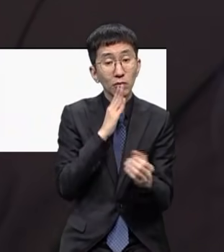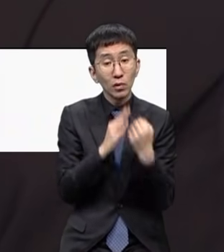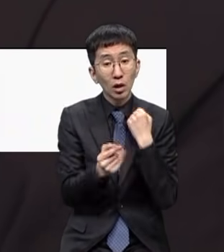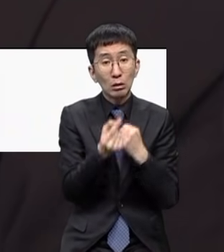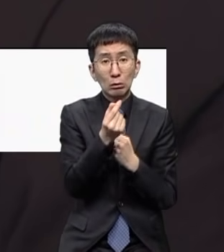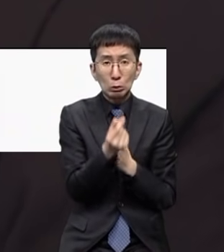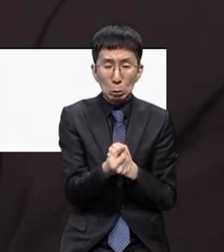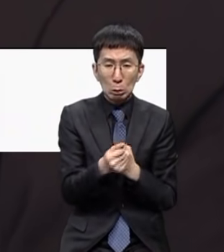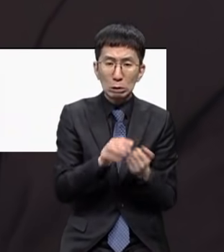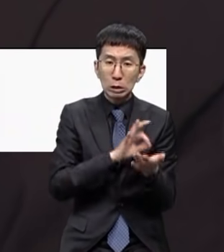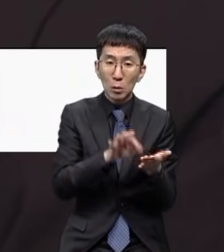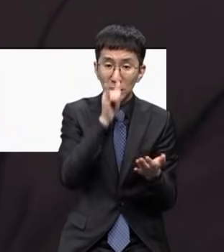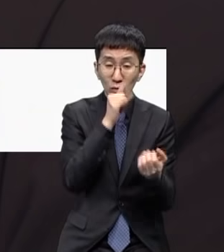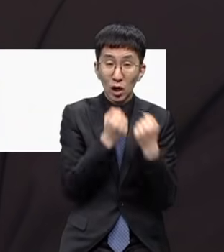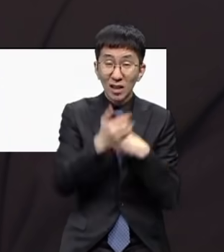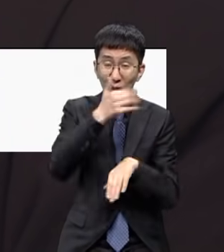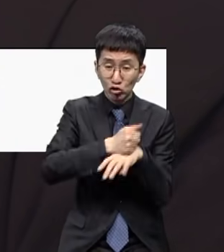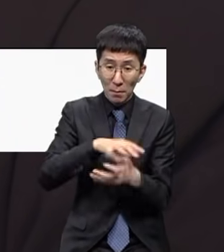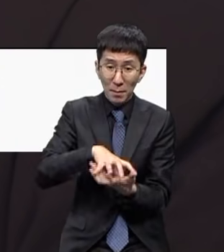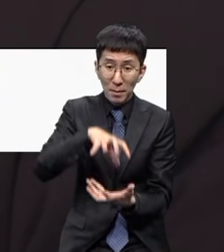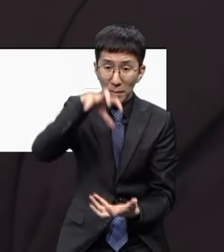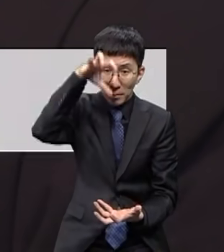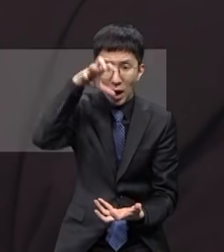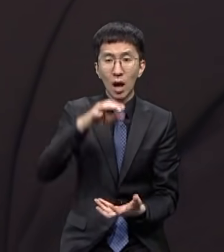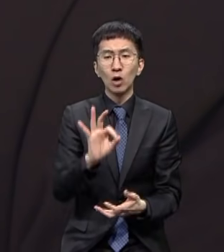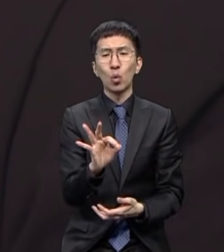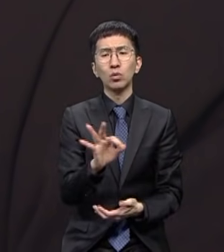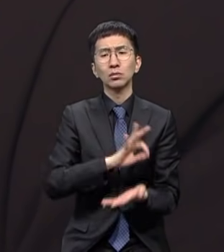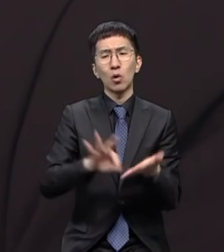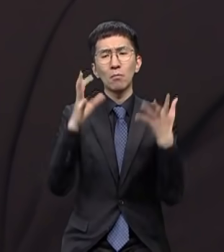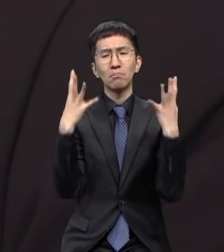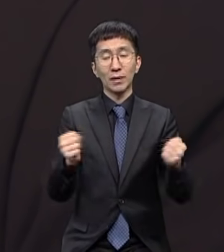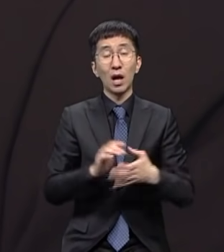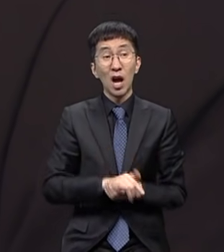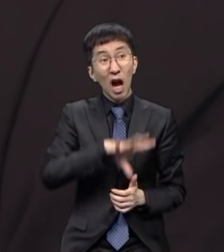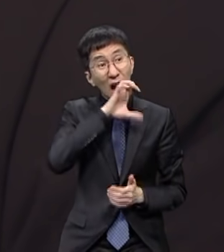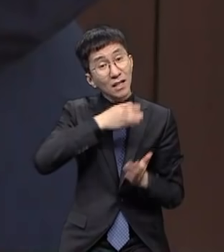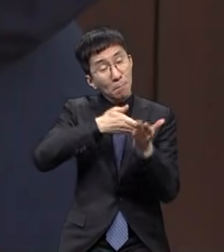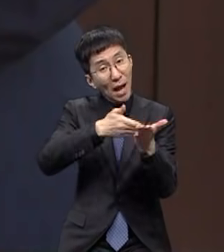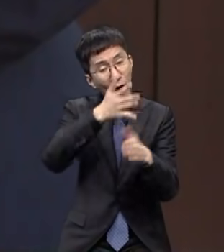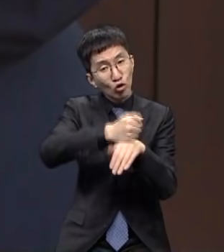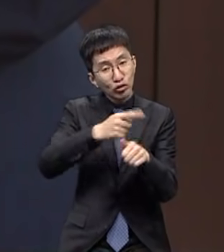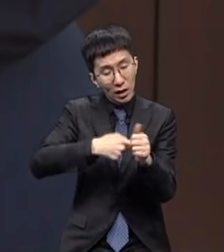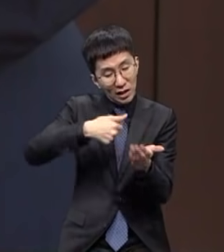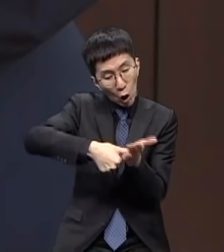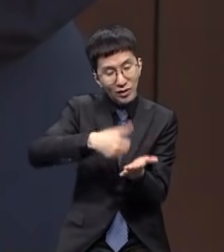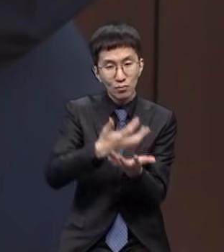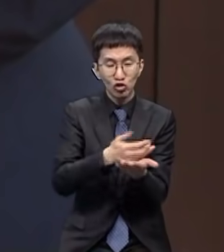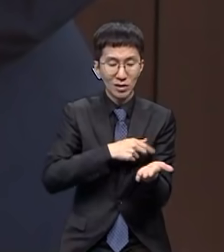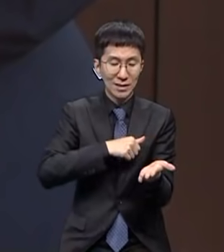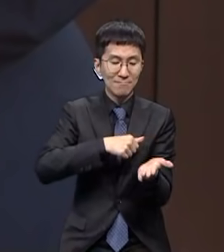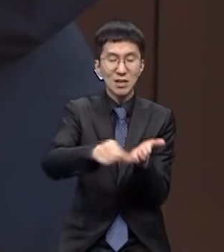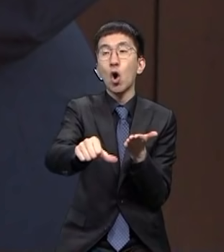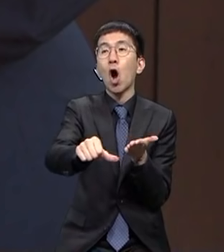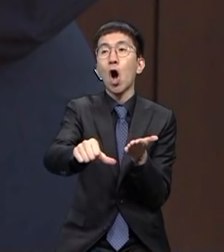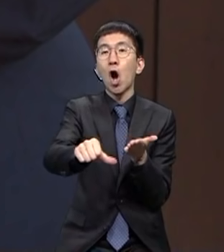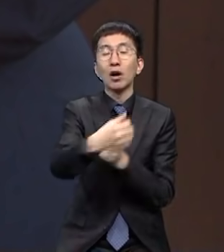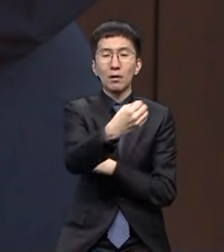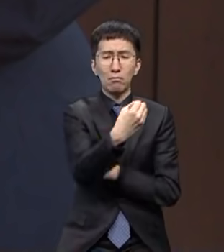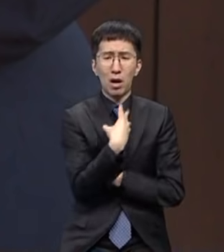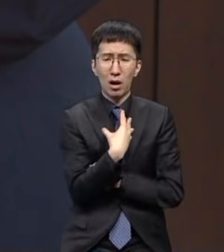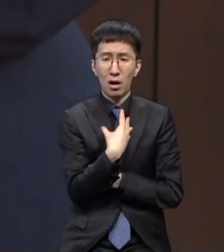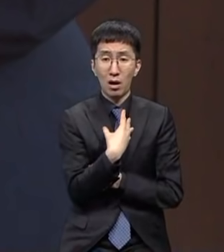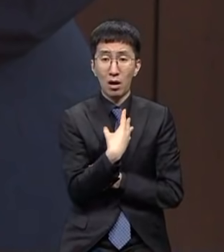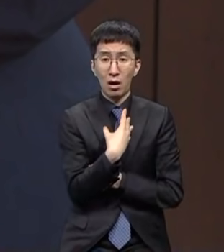처음에는 규모가 작지만 나중에 되면 4년간 쌓았다 보면은 이에 대해 항의하자 결제 문서에서 이름을 삭제해주겠다는 식의